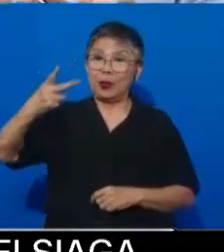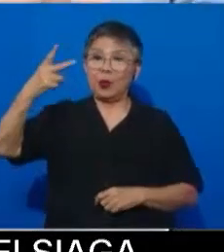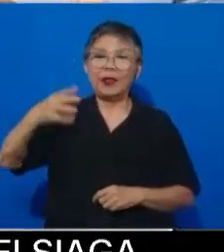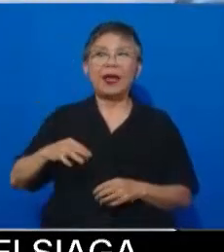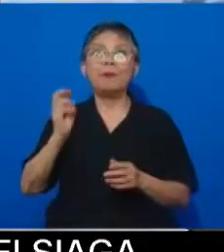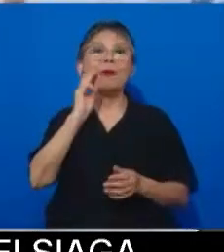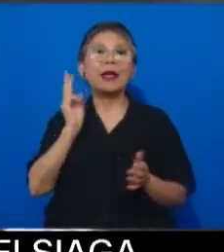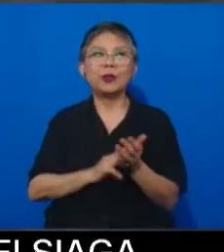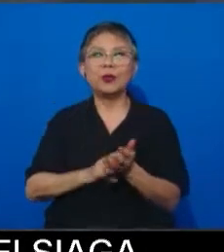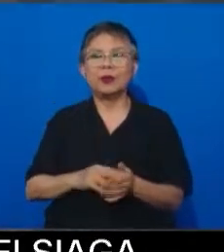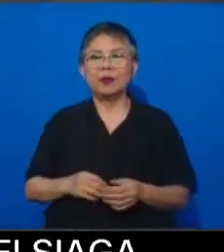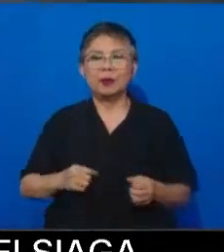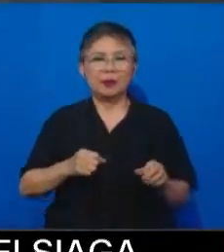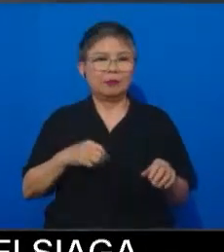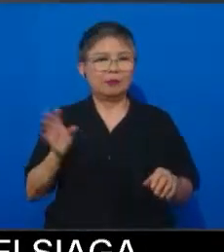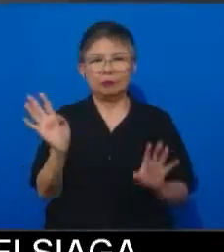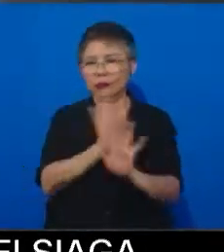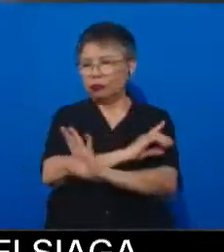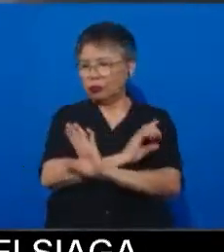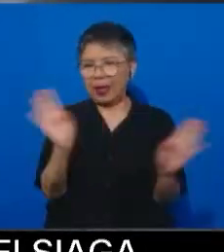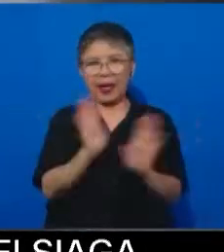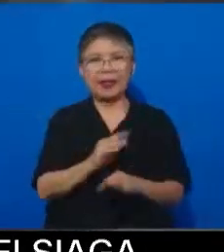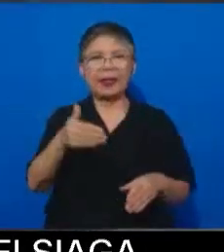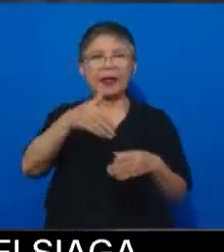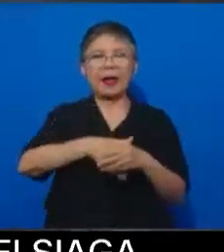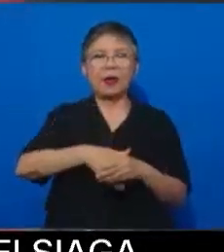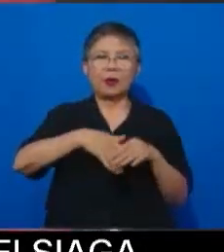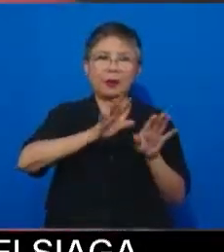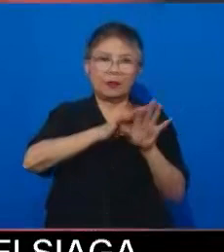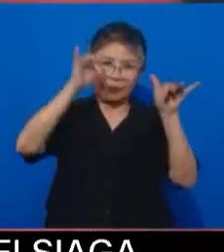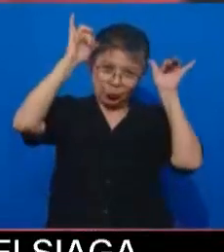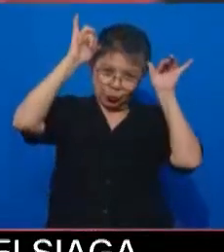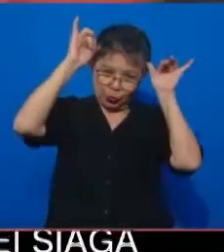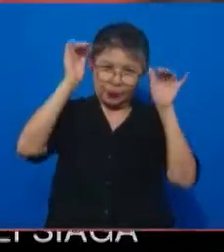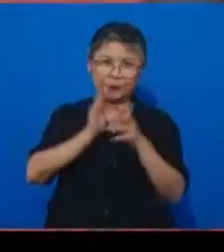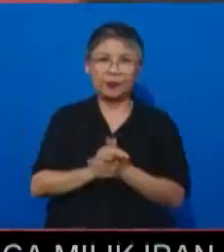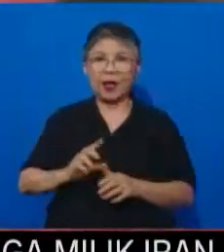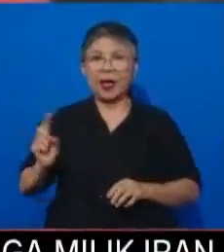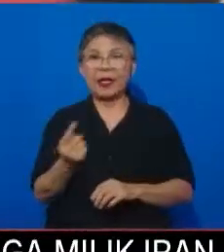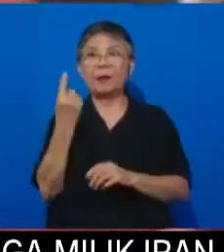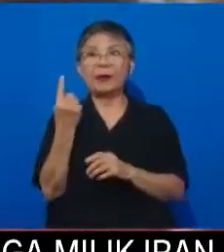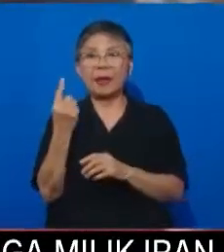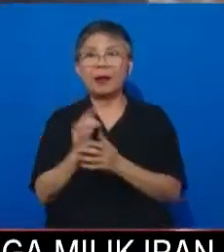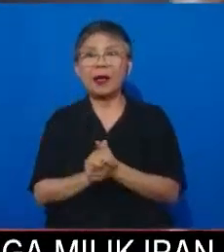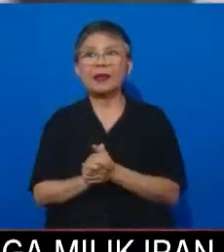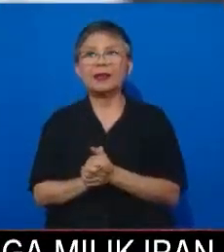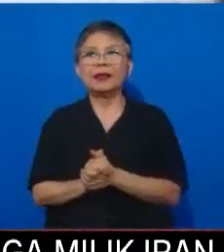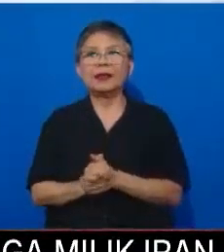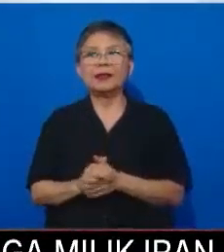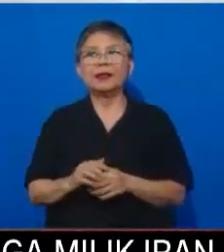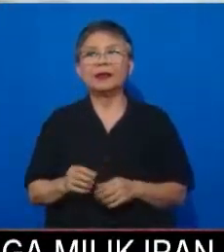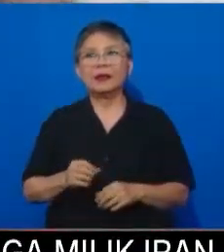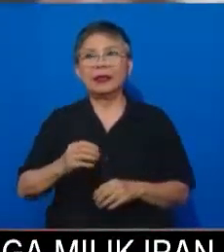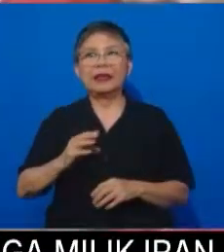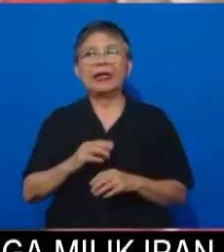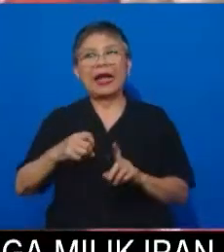Perjuangan. Sebelumnya, Kaisang, putra bungsu Presiden Jokowi, lebih memilih menjadi anggota Partai Solidaritas